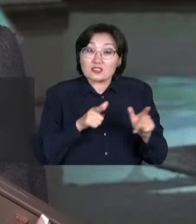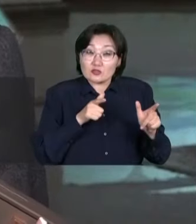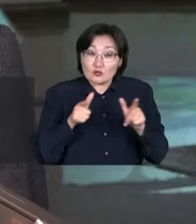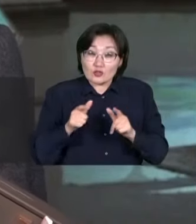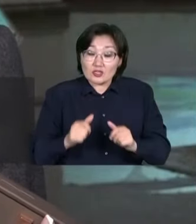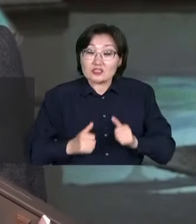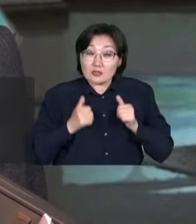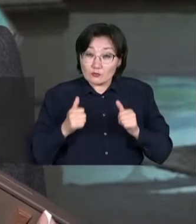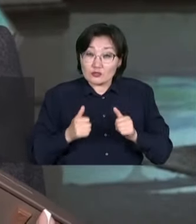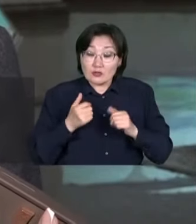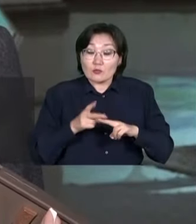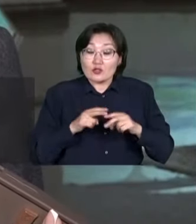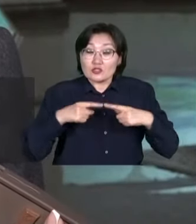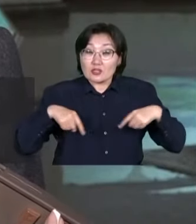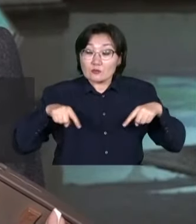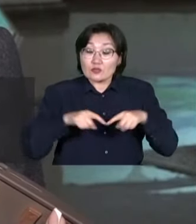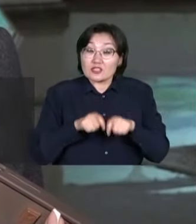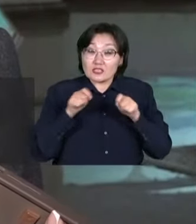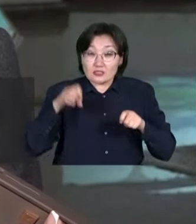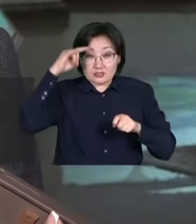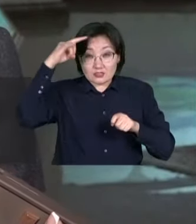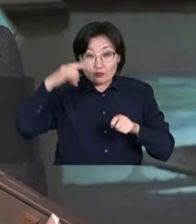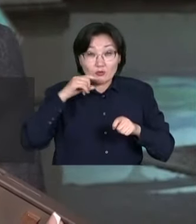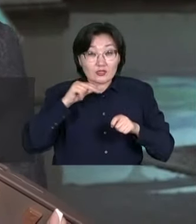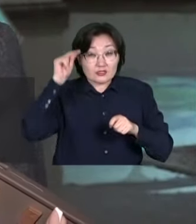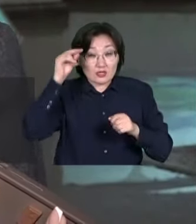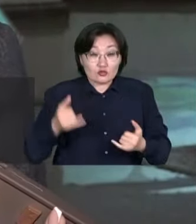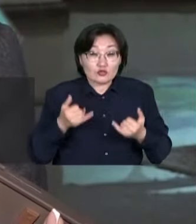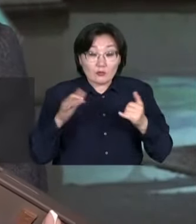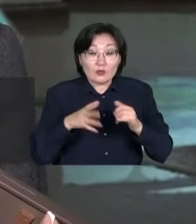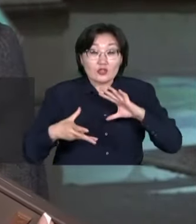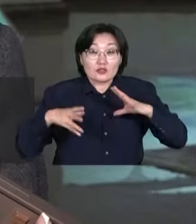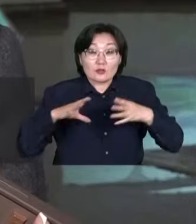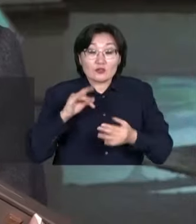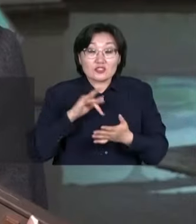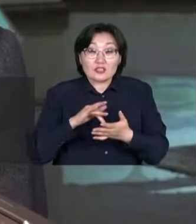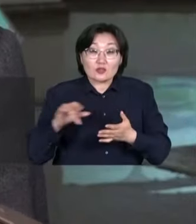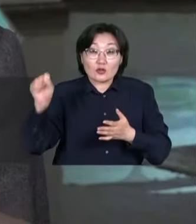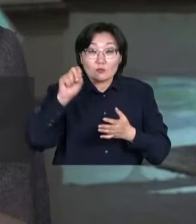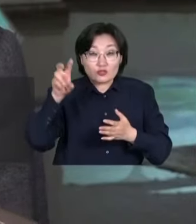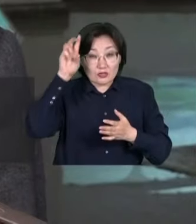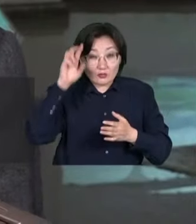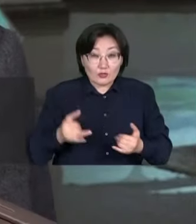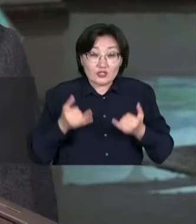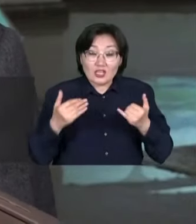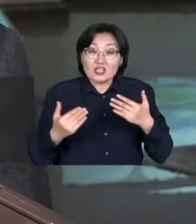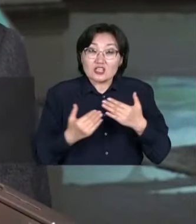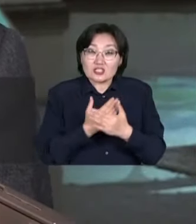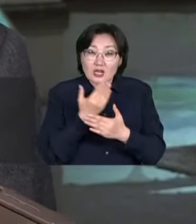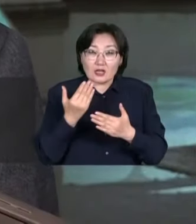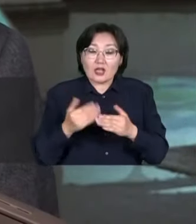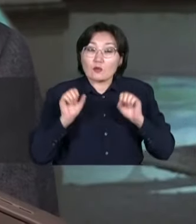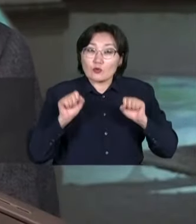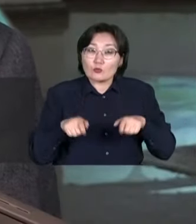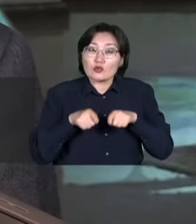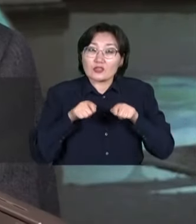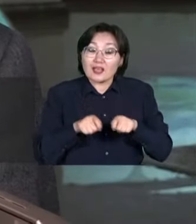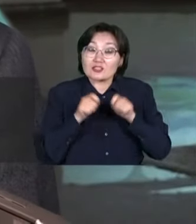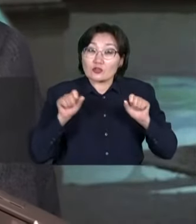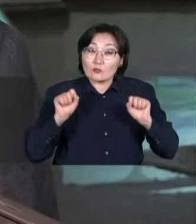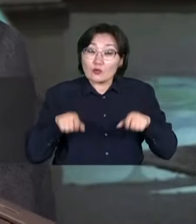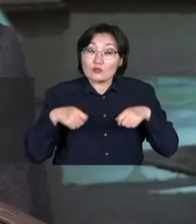күш салады. Мұндай мекеменің құрылуы Қазақстан мен Қытай үшін ғана емес, жалпы Орталық Азия елдері үшін жаңа есіктердің ашылуына мүмкіндік